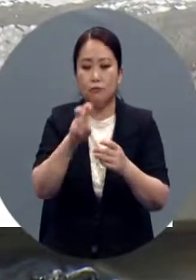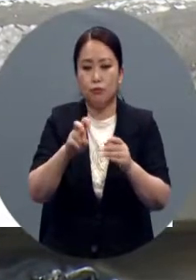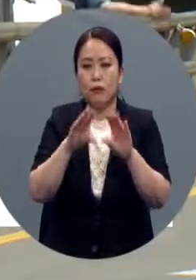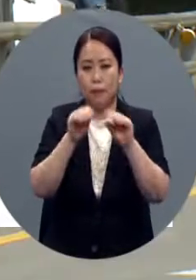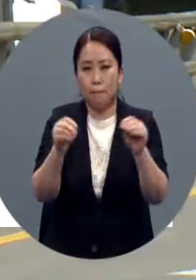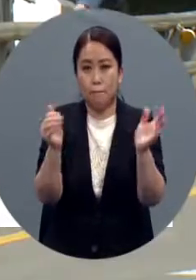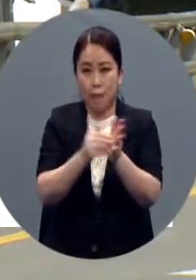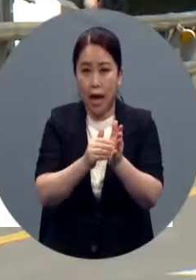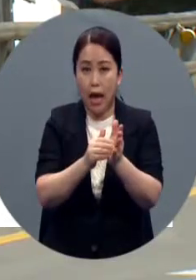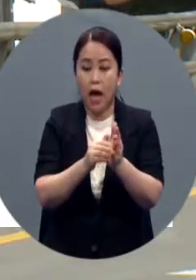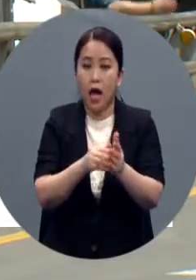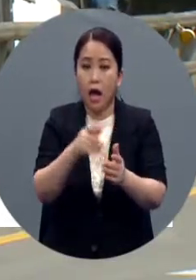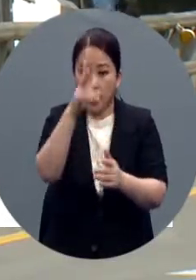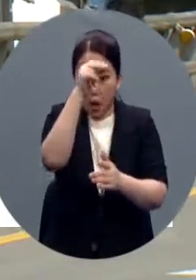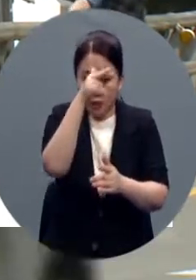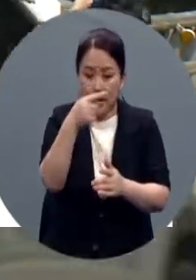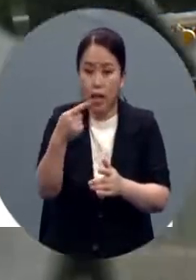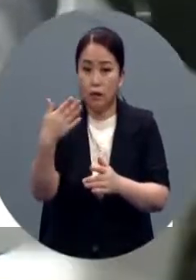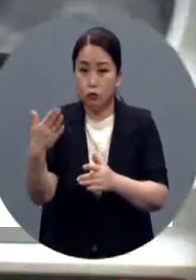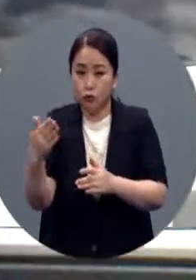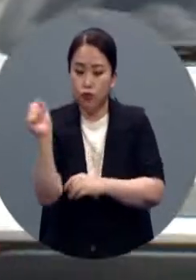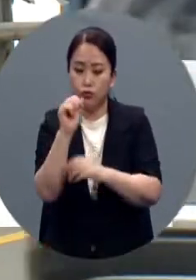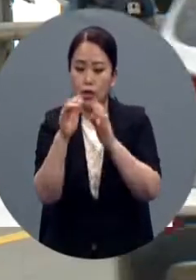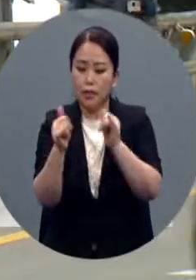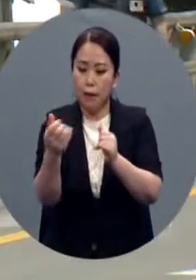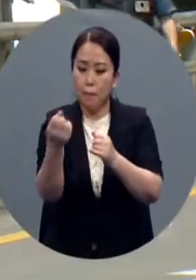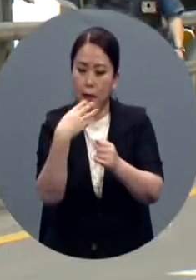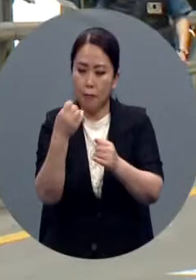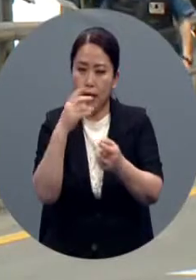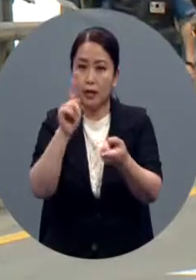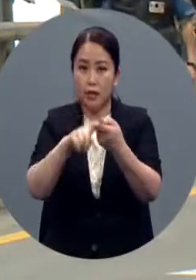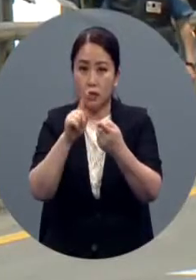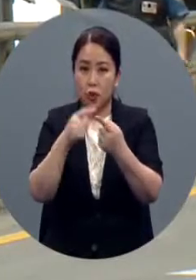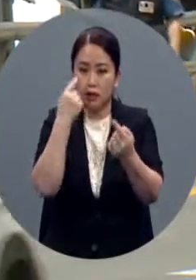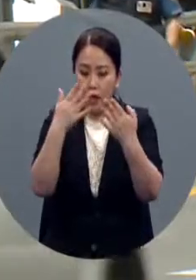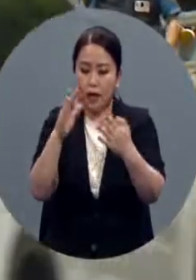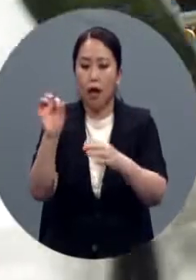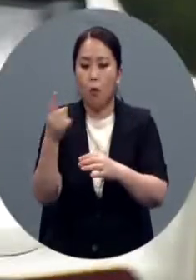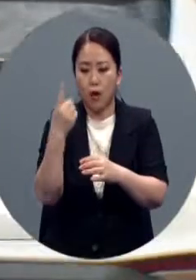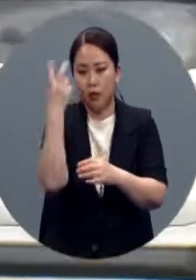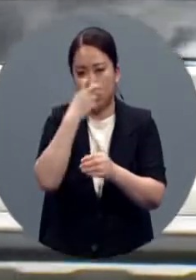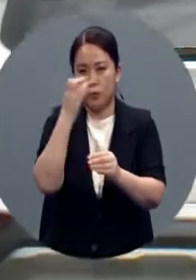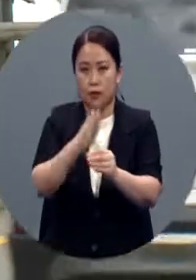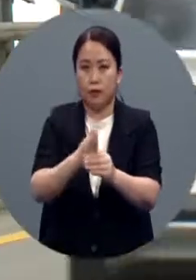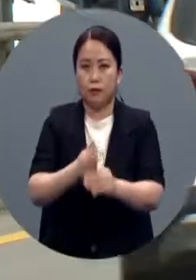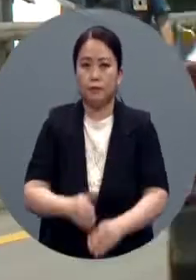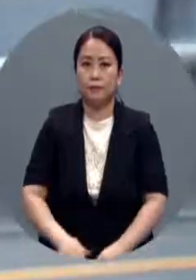소방당국은 운전자의 진술 등을 토대로 정확한 화재 원인을 조사하고 있습니다